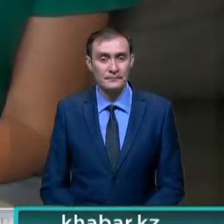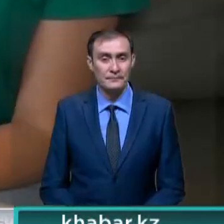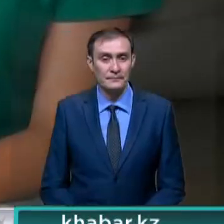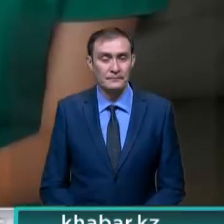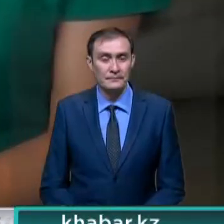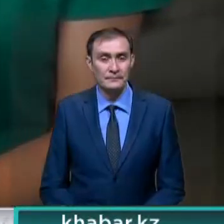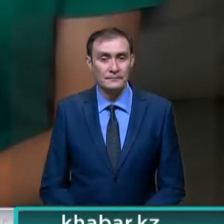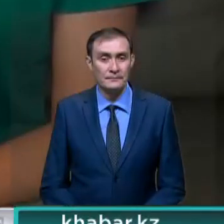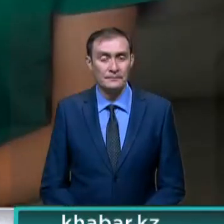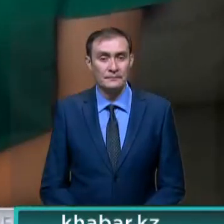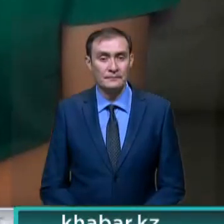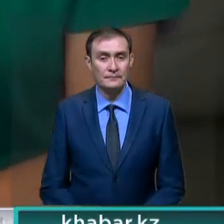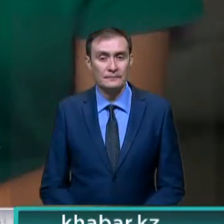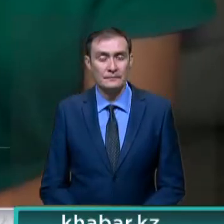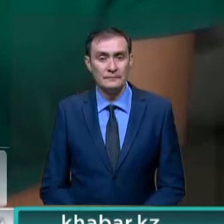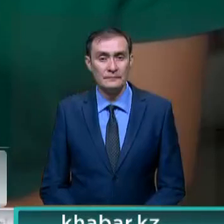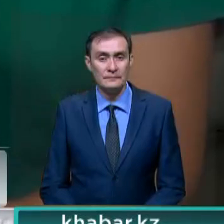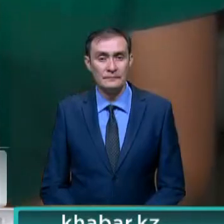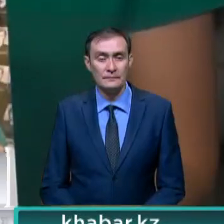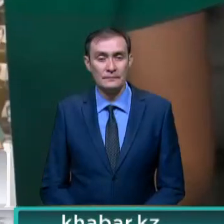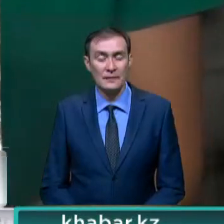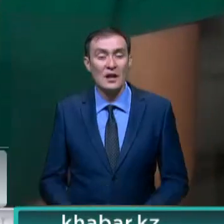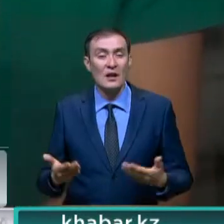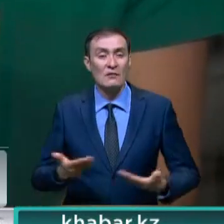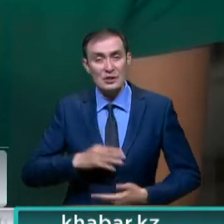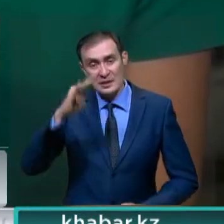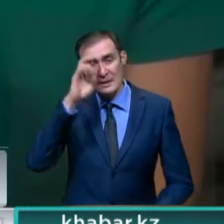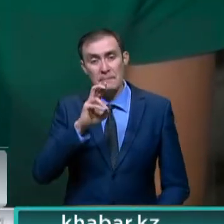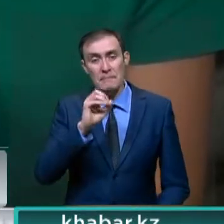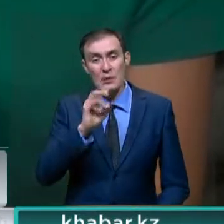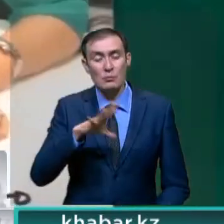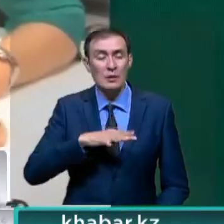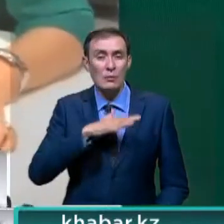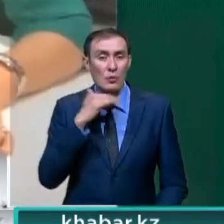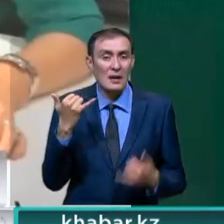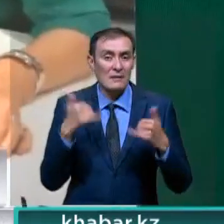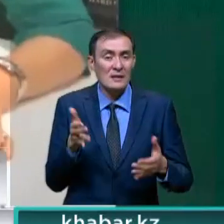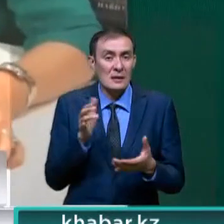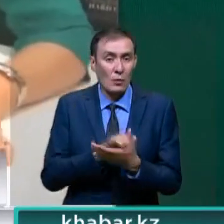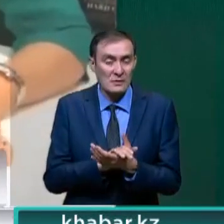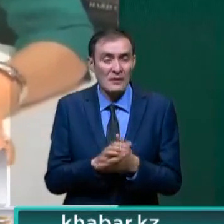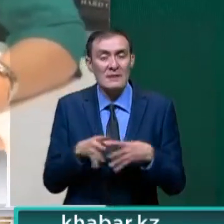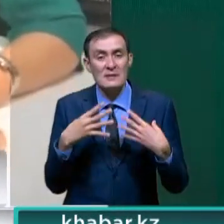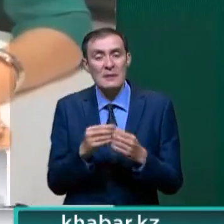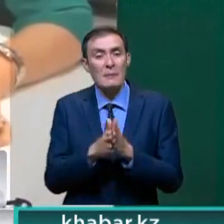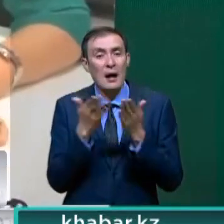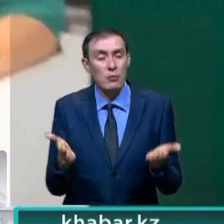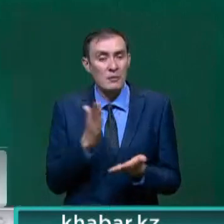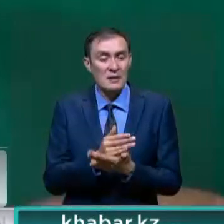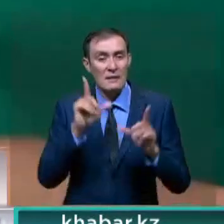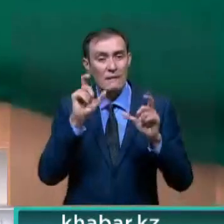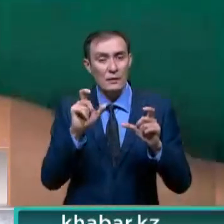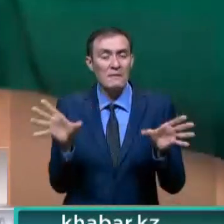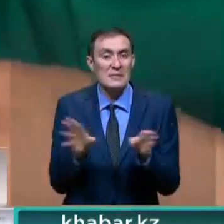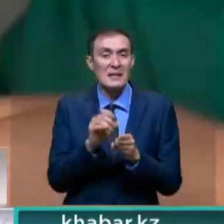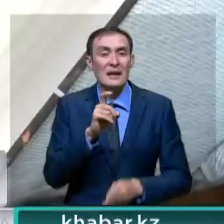очень крутое фото с Хиллари Клинтон. В жизни Бекнура было много невероятных знакомств. В семейном альбоме хранится фото с